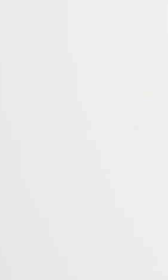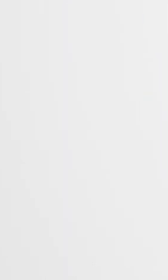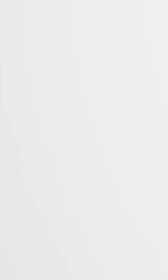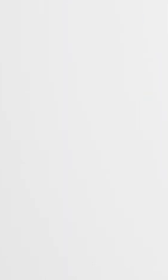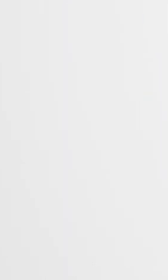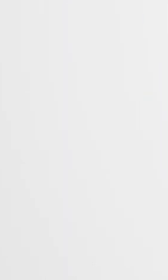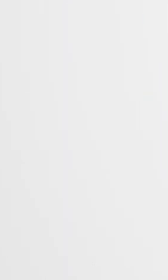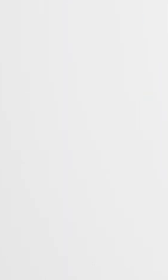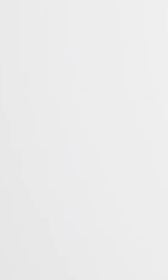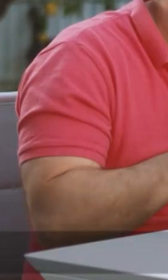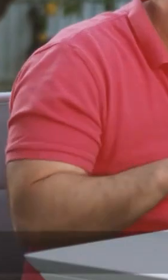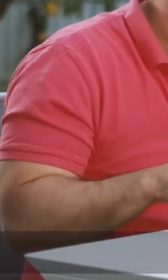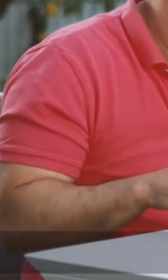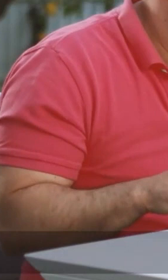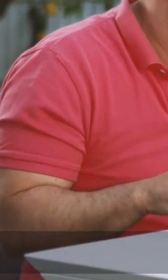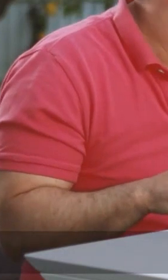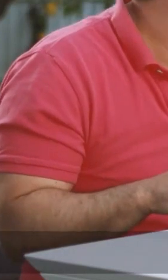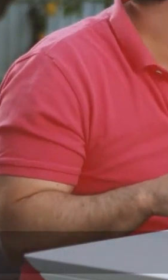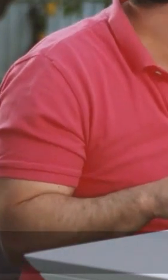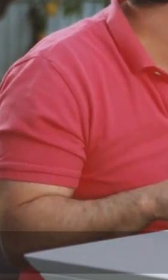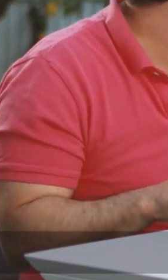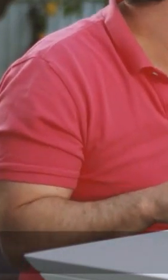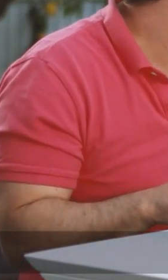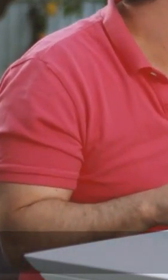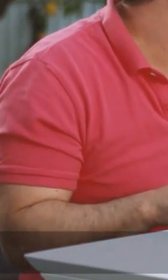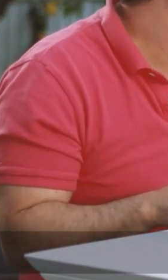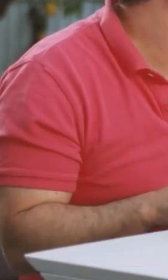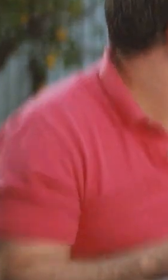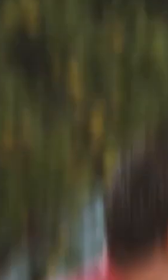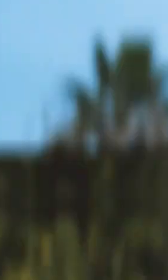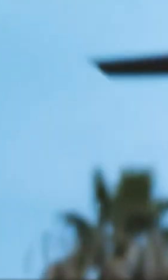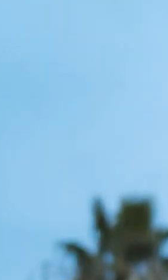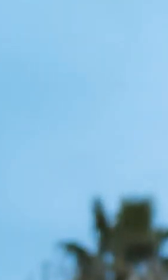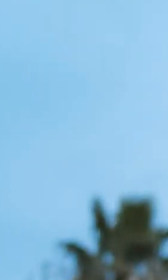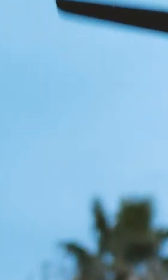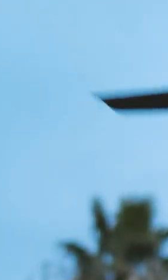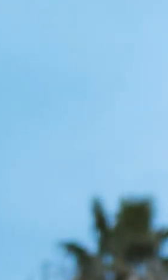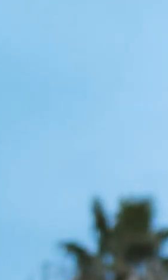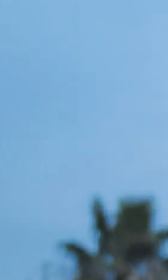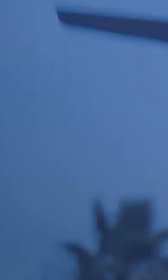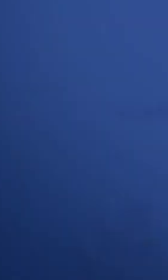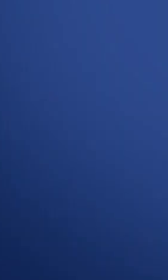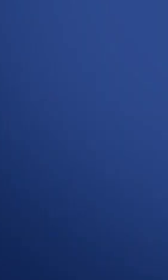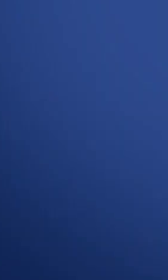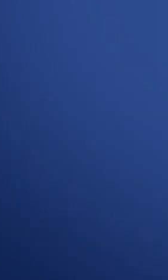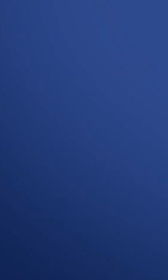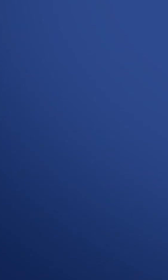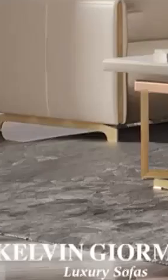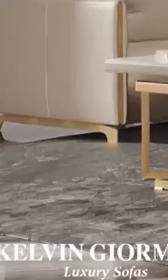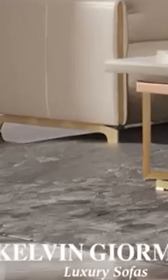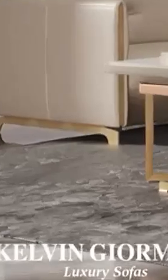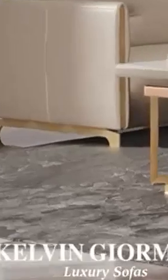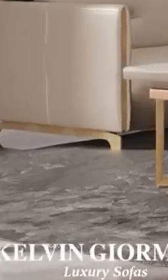התחזית בחסות. גם בחוץ יהיה לכם נעים. מעבררי תקרה סטאר, זה